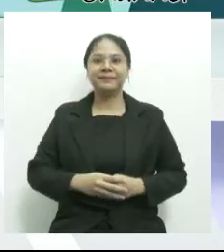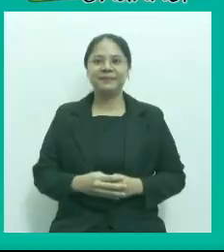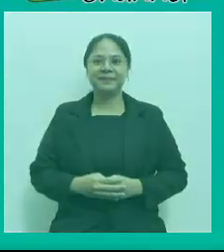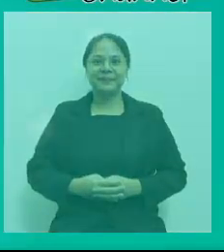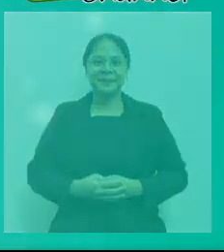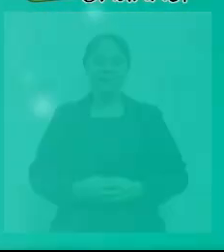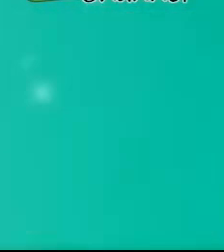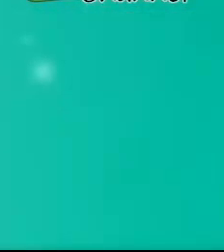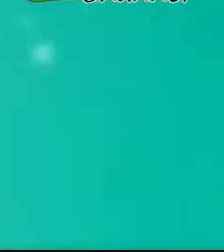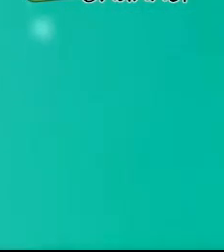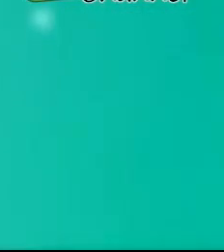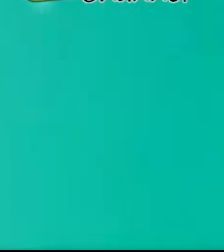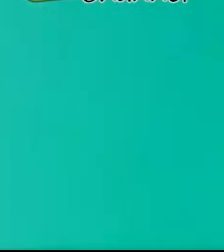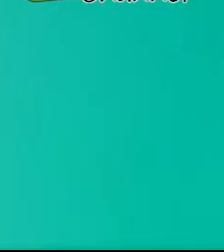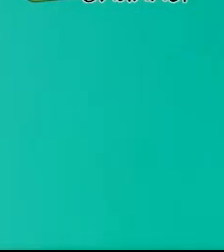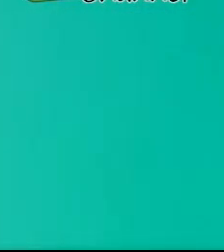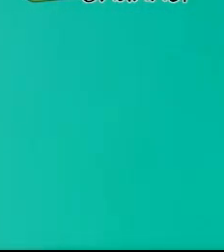ครับ